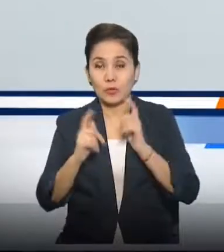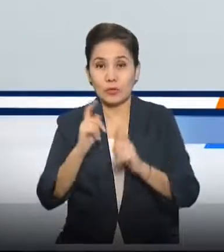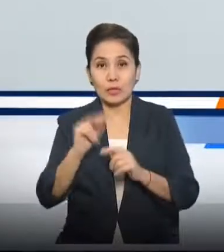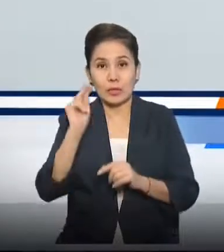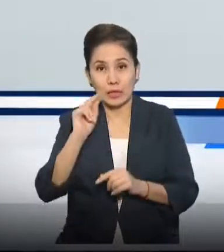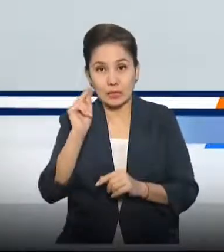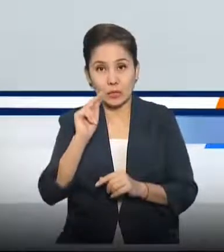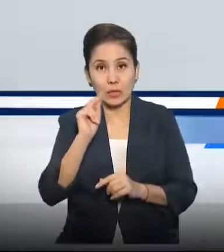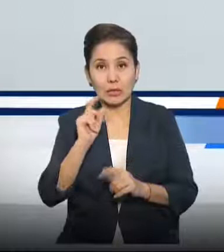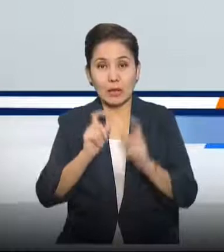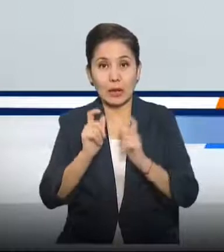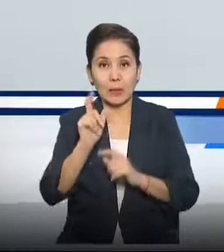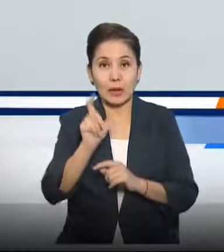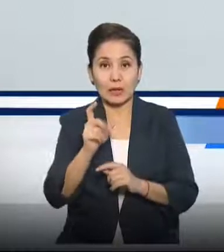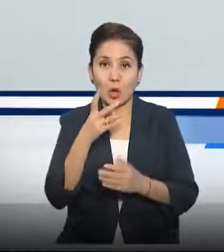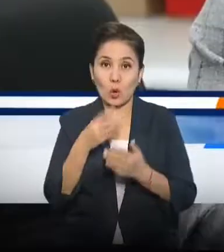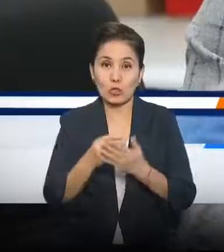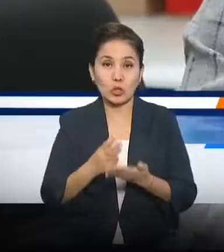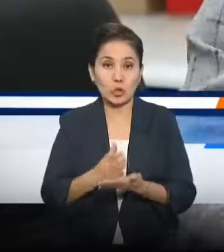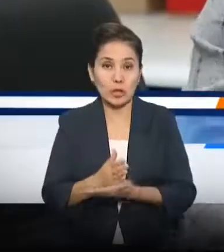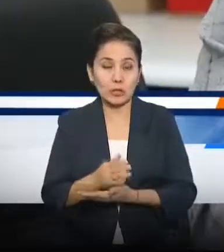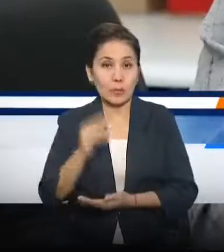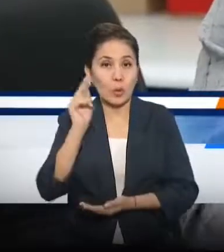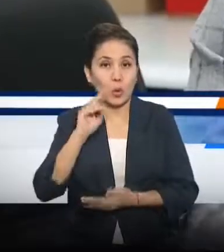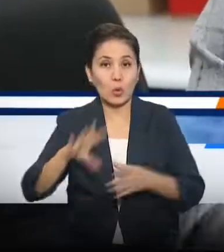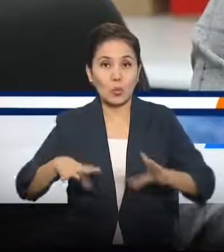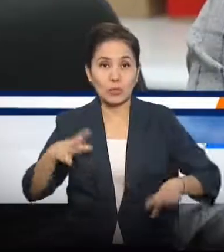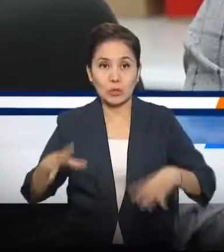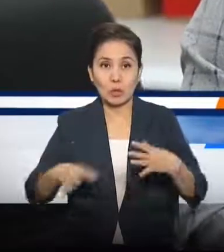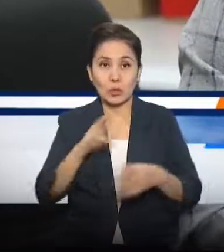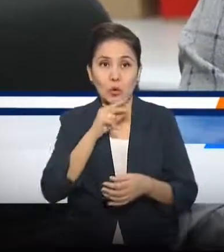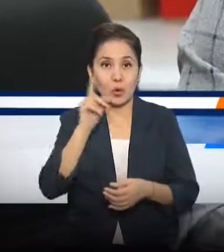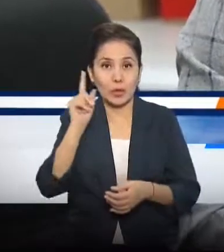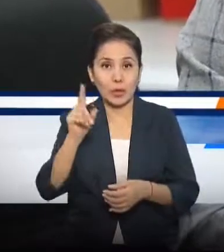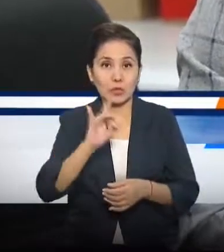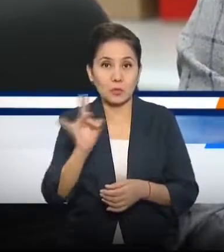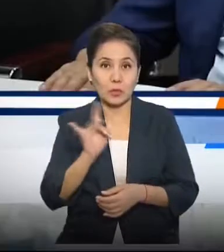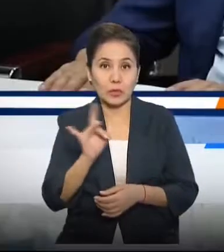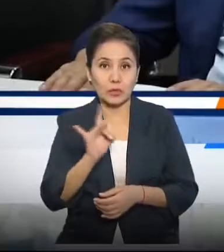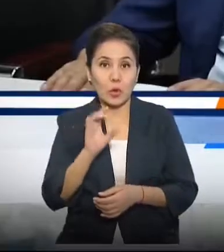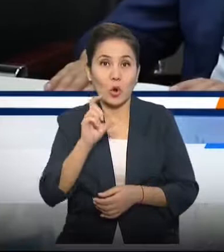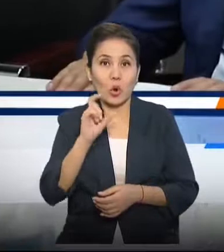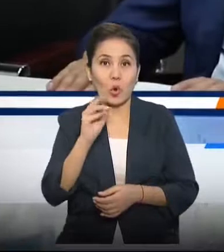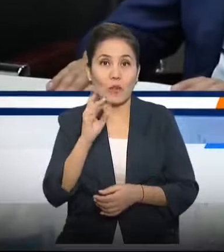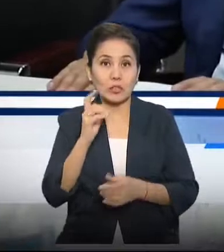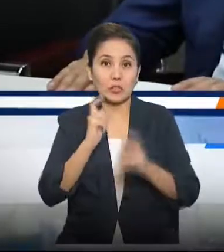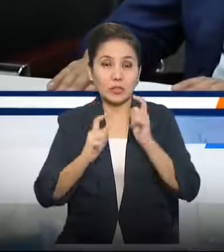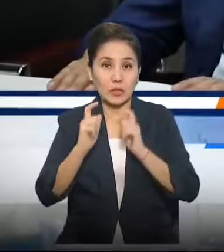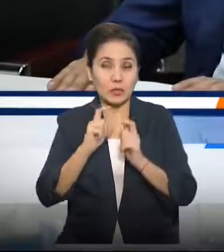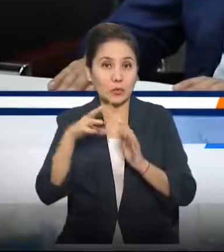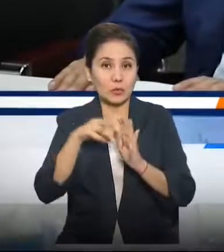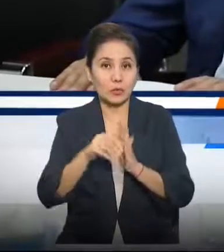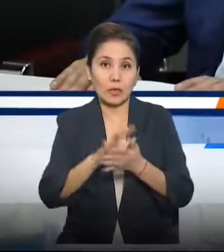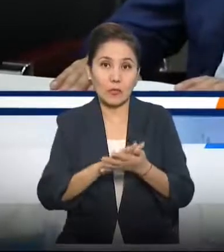таҳсил олаётган талабаларга ўз юналишларида ўқув машғулотларини Корея Республикаси Хвошин Сайбер университетида